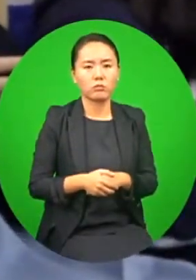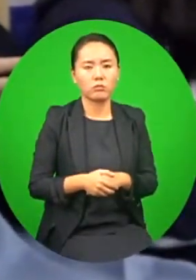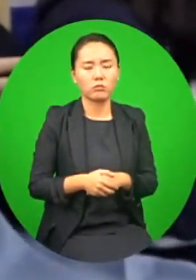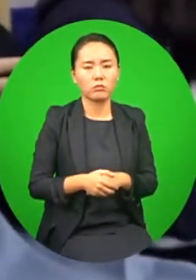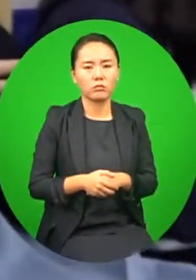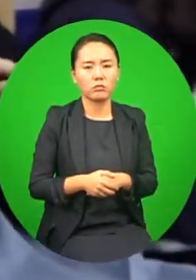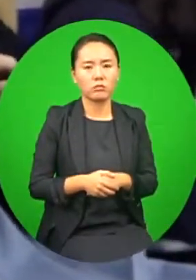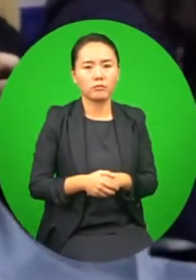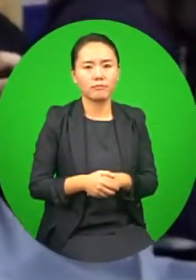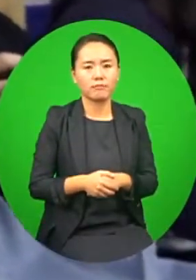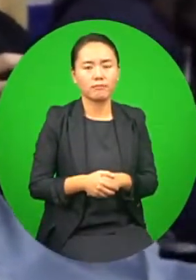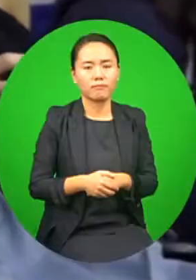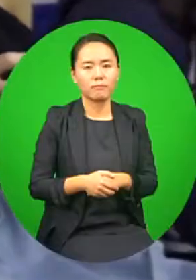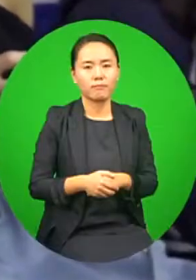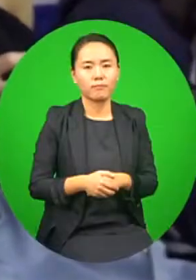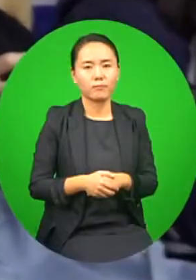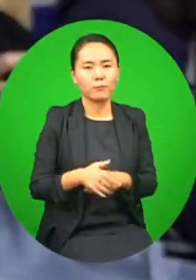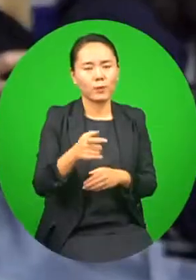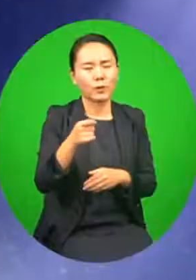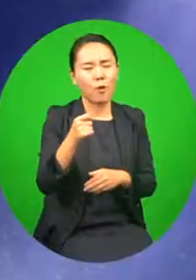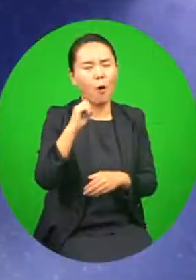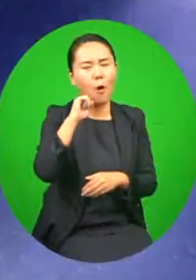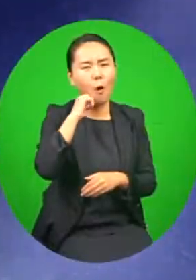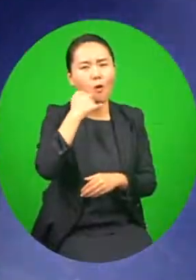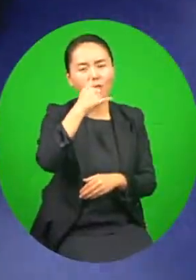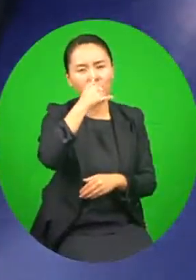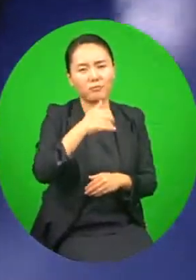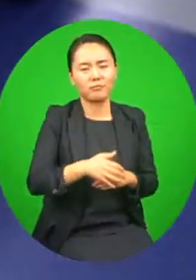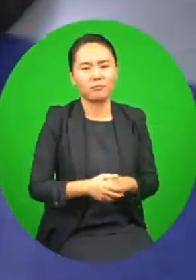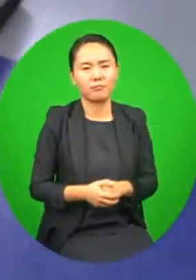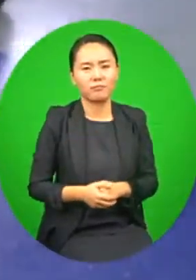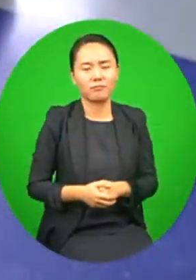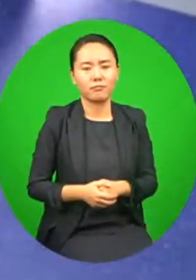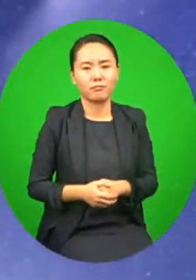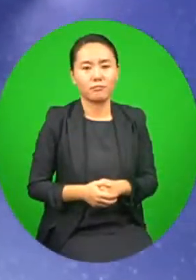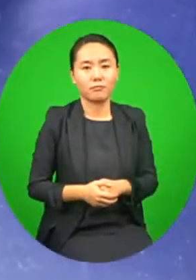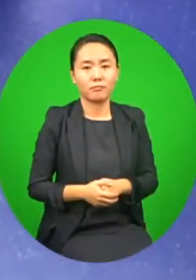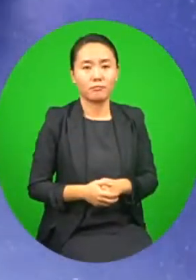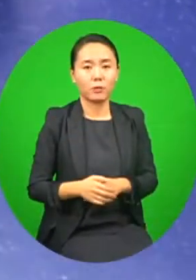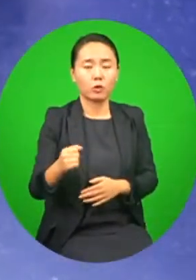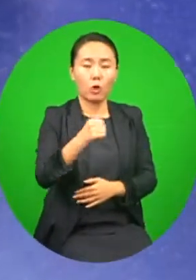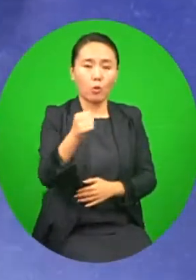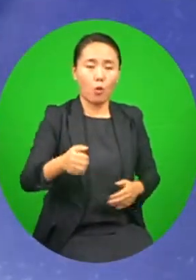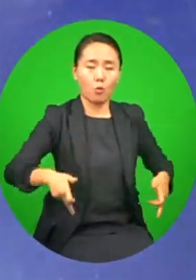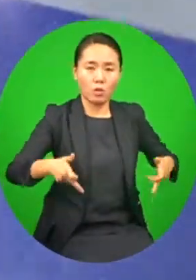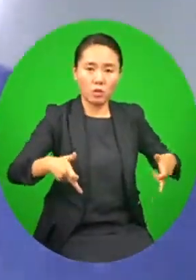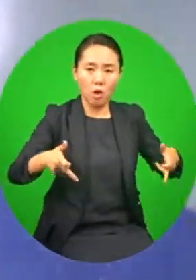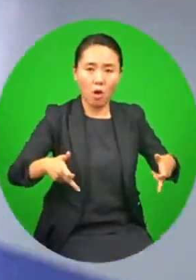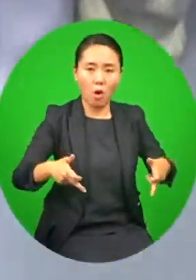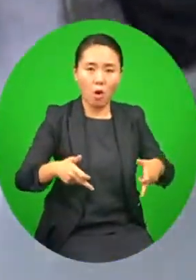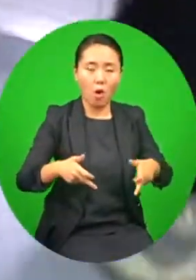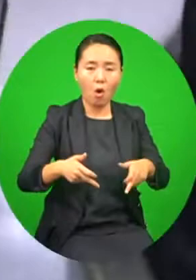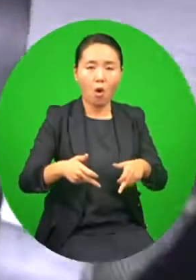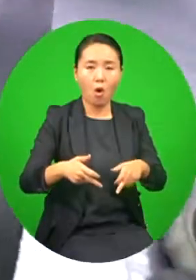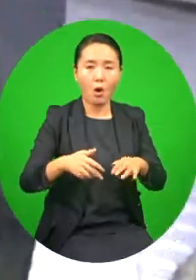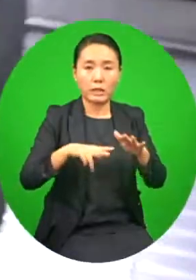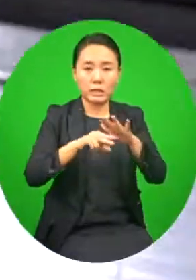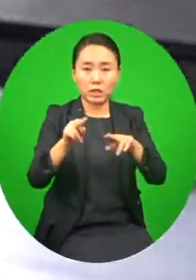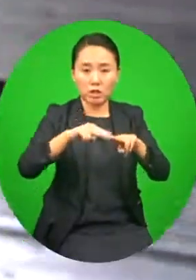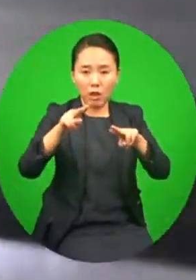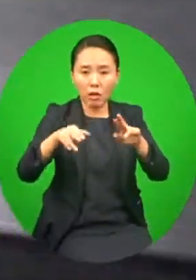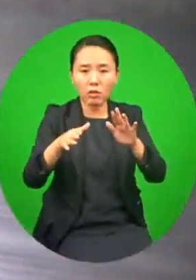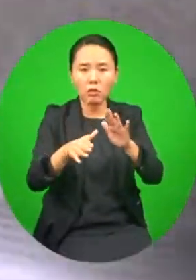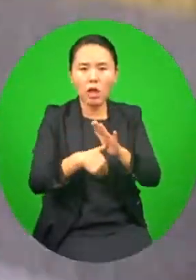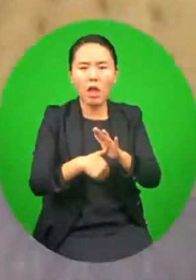네. 그럴 때가 있어서 되게 힘들거든요. 전동 휠체어가 지하철을 타고 내리려면 안전 발판이